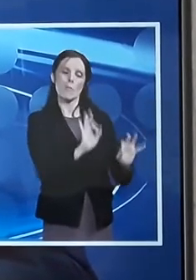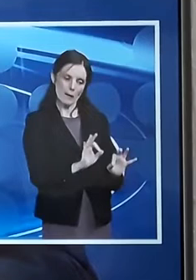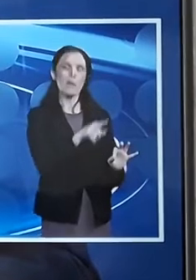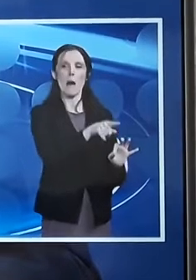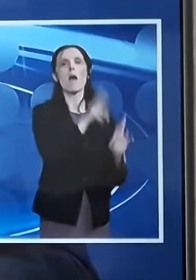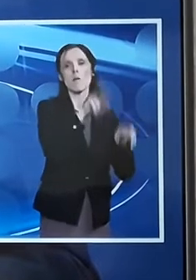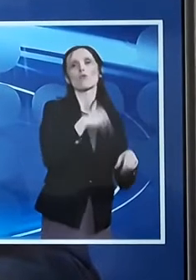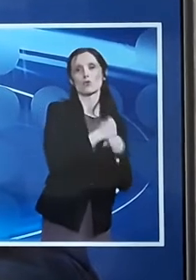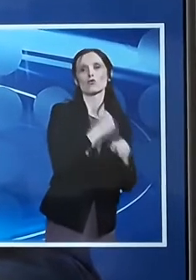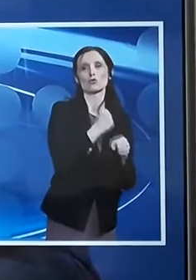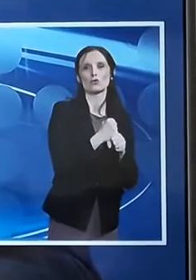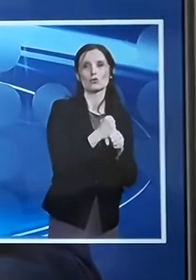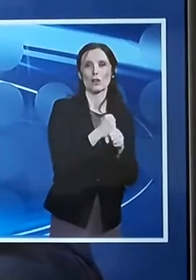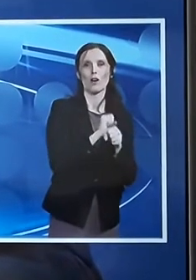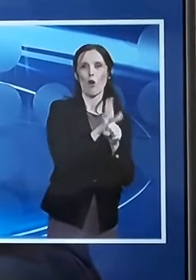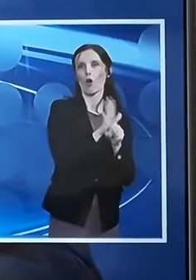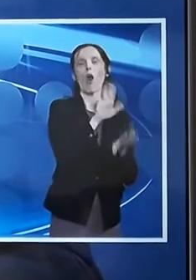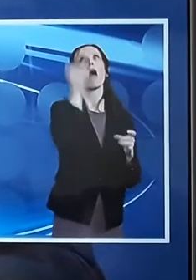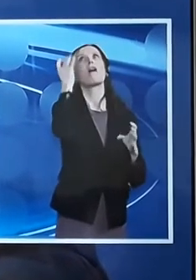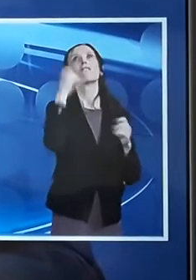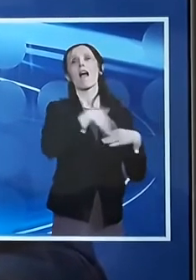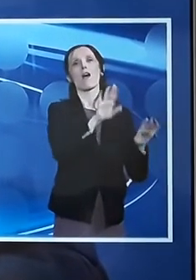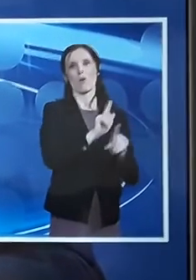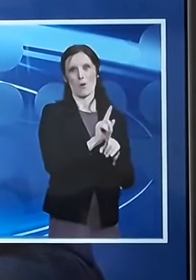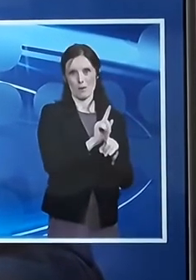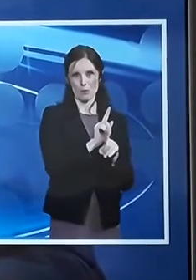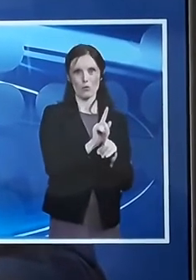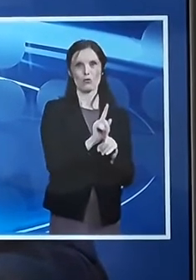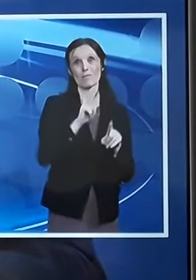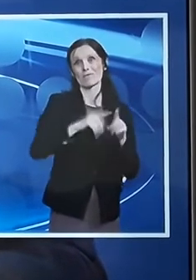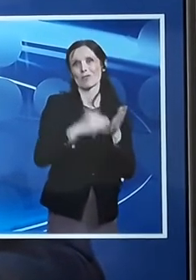Ono što je pitanje drugo, to je